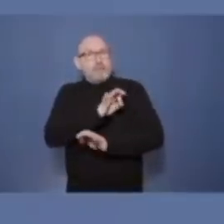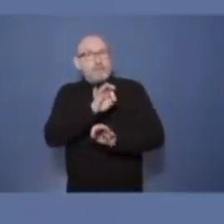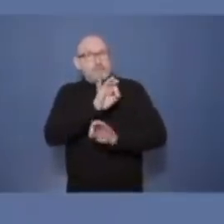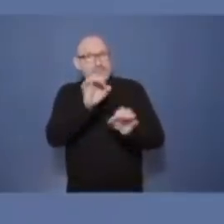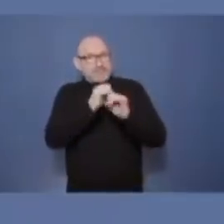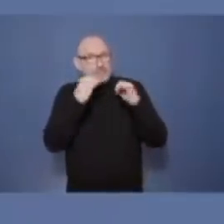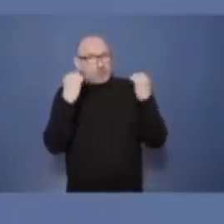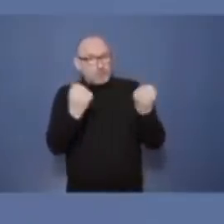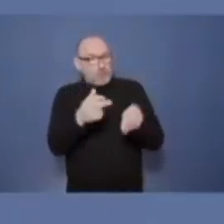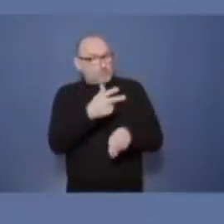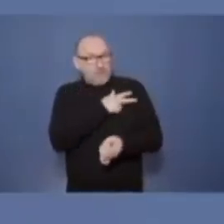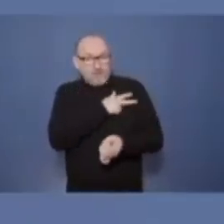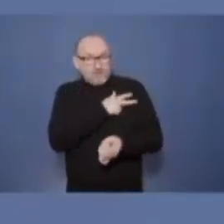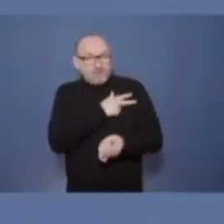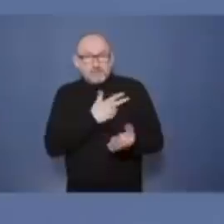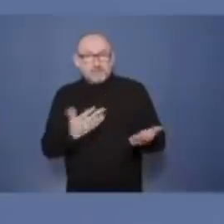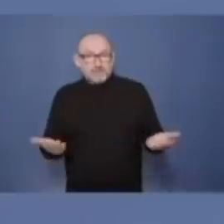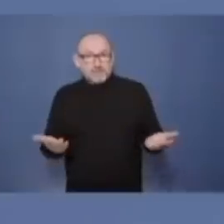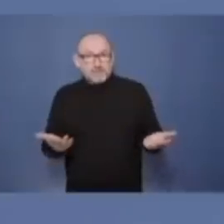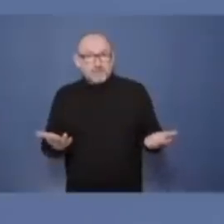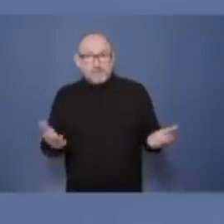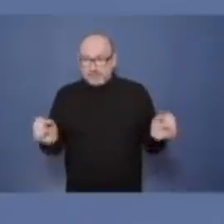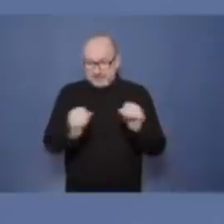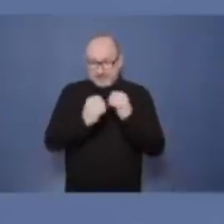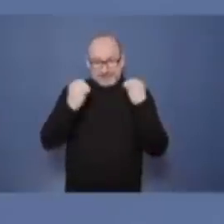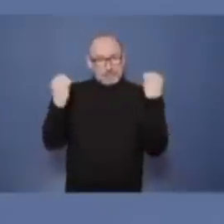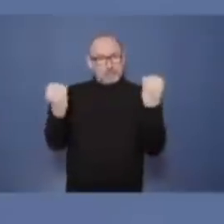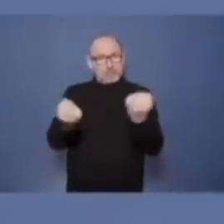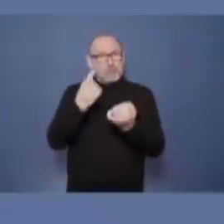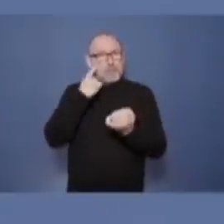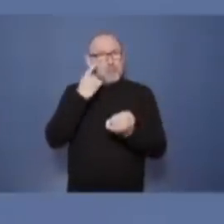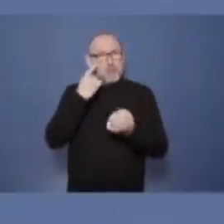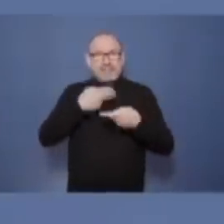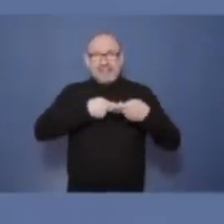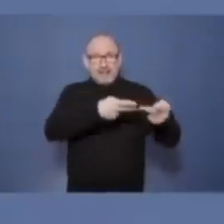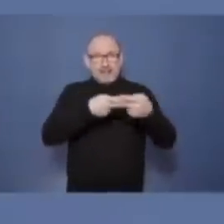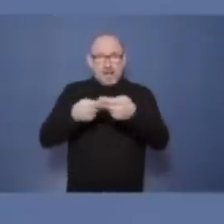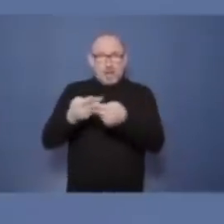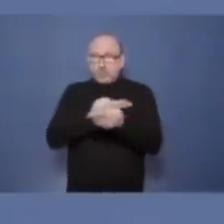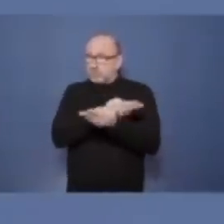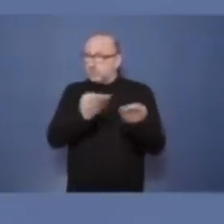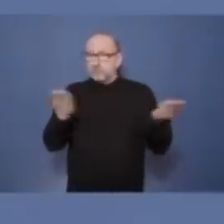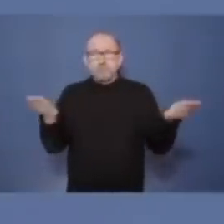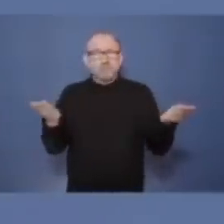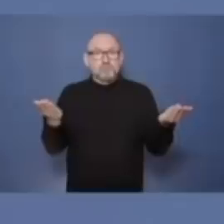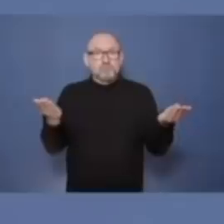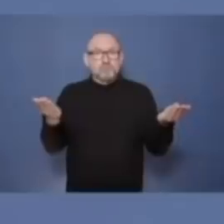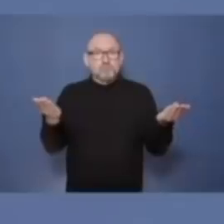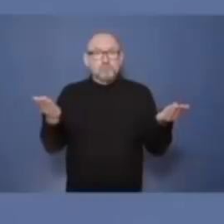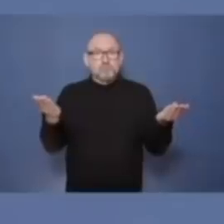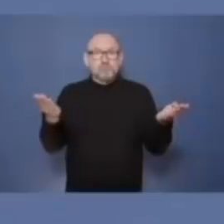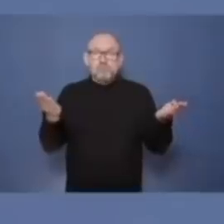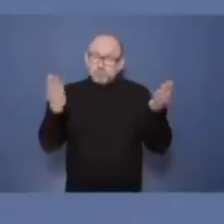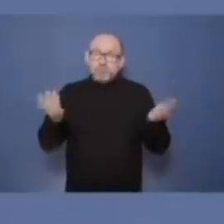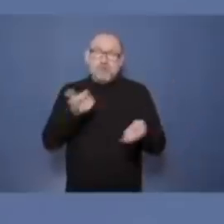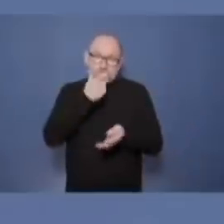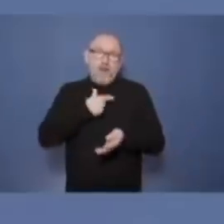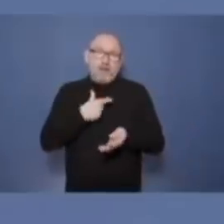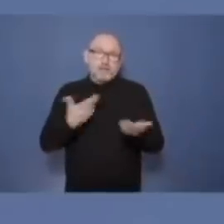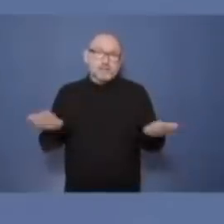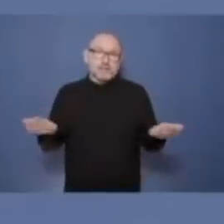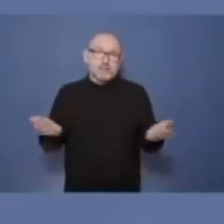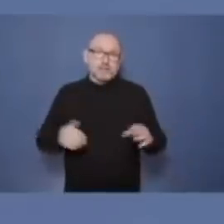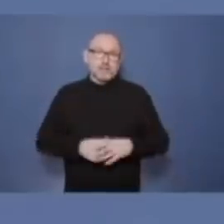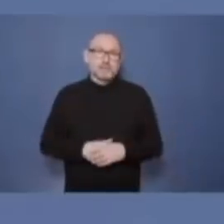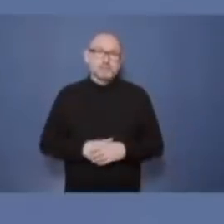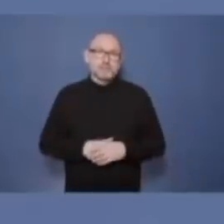trotzdem zeigt uns die Lage vor Ort in den Krankenhäusern, wie ernst die Lage ist. Aber Sie